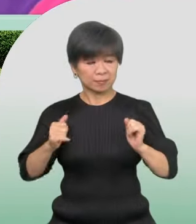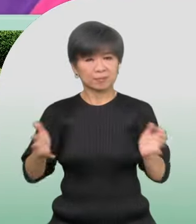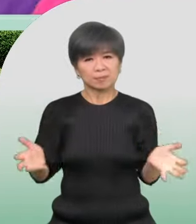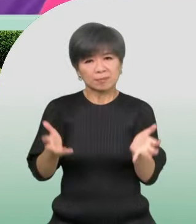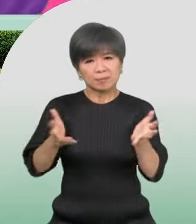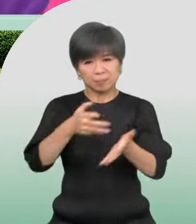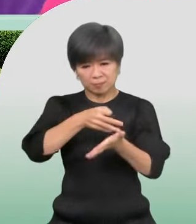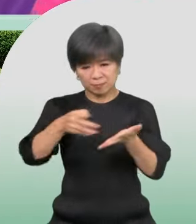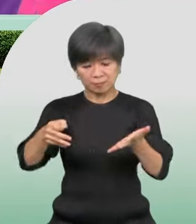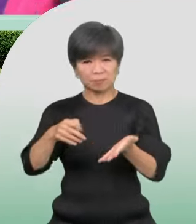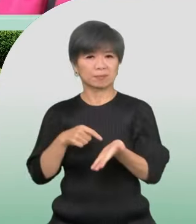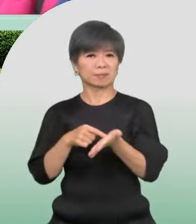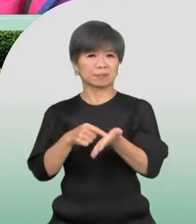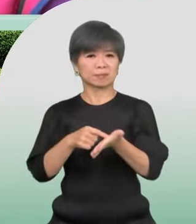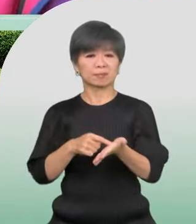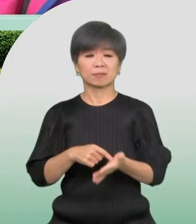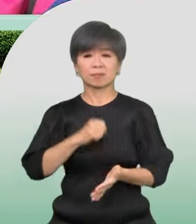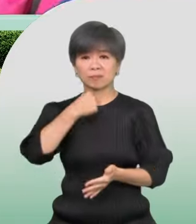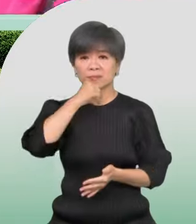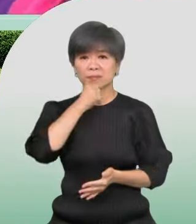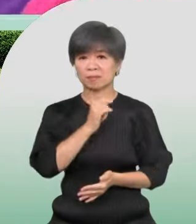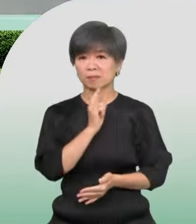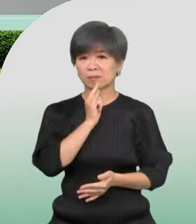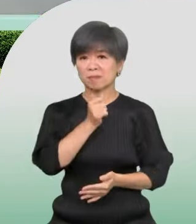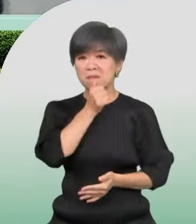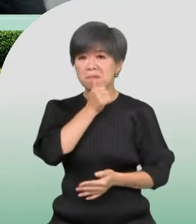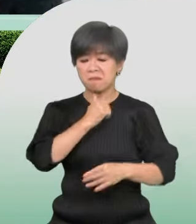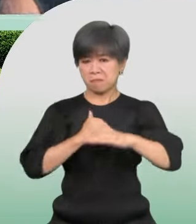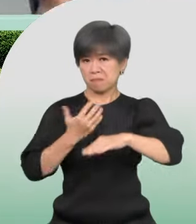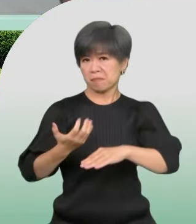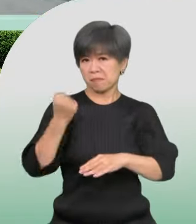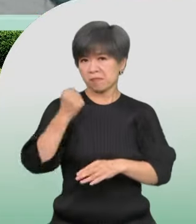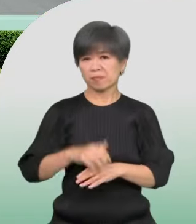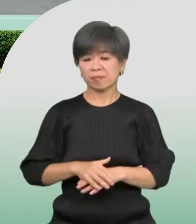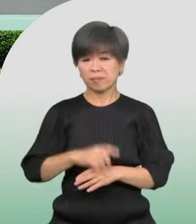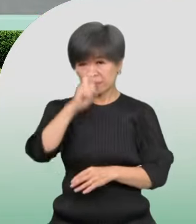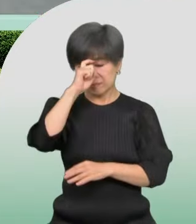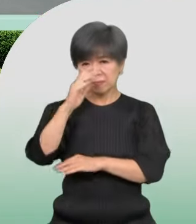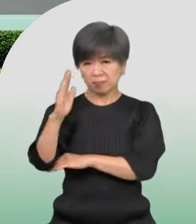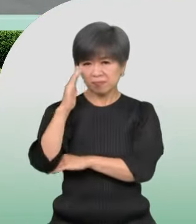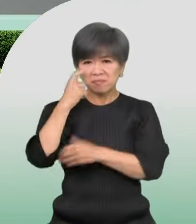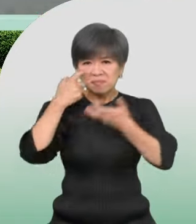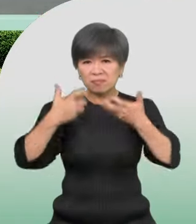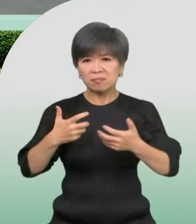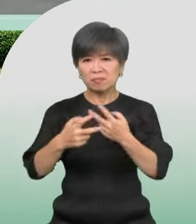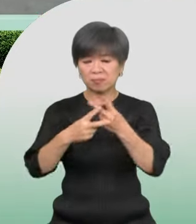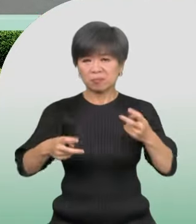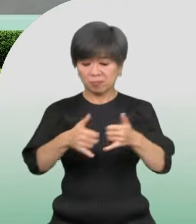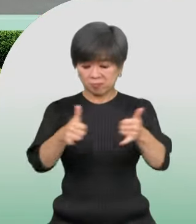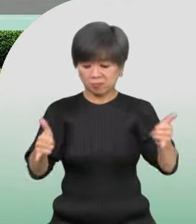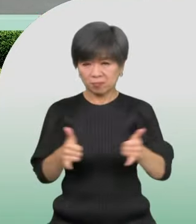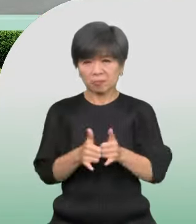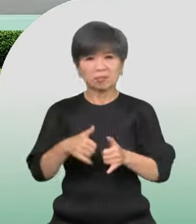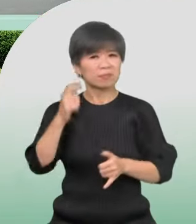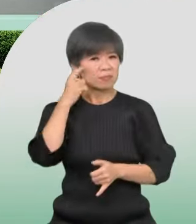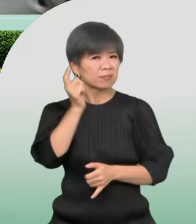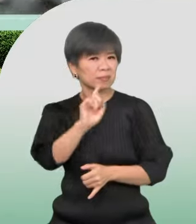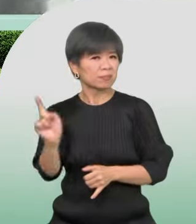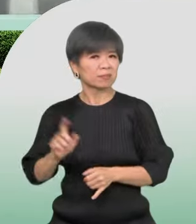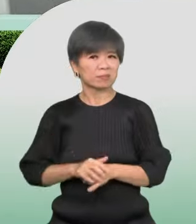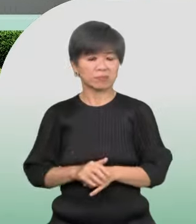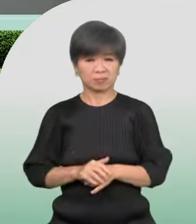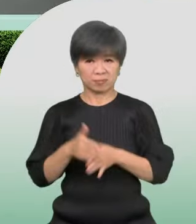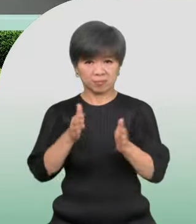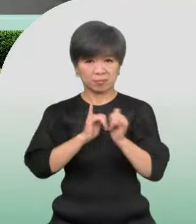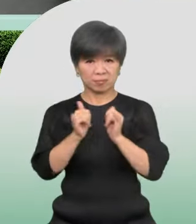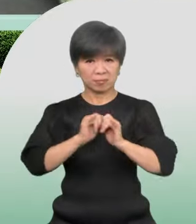署，而为杭义争取的台湾“人人平权”的 TV， 希望政府会重视客家族群的想法，同